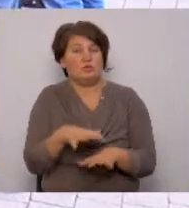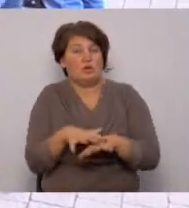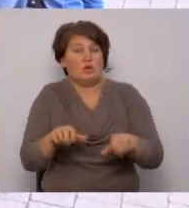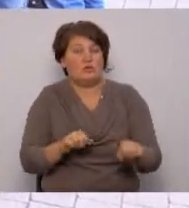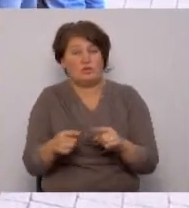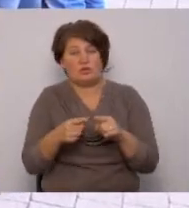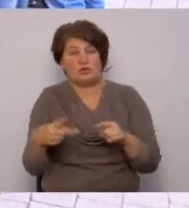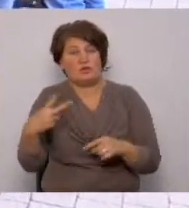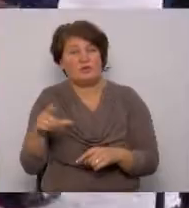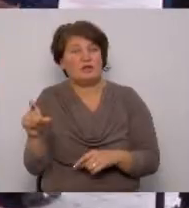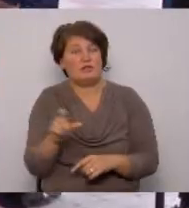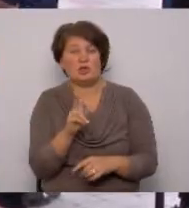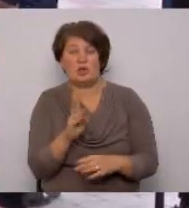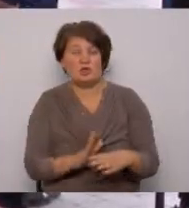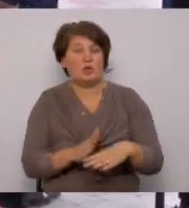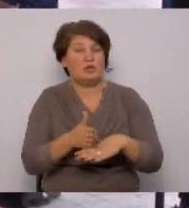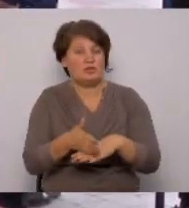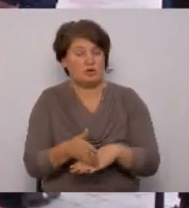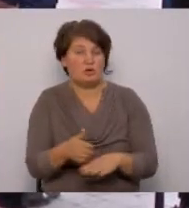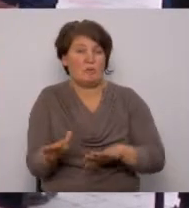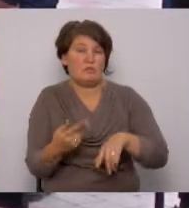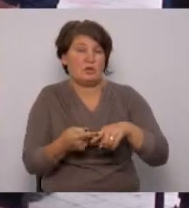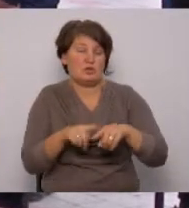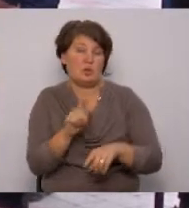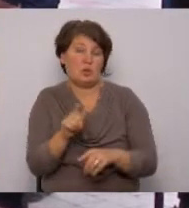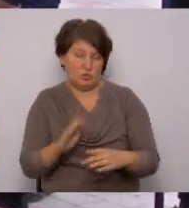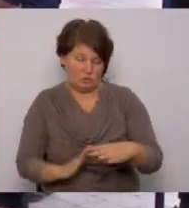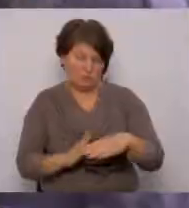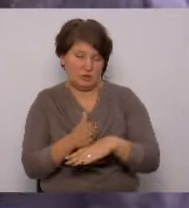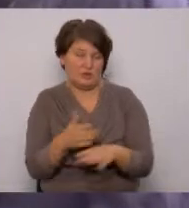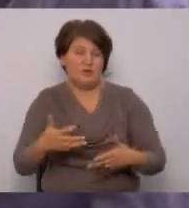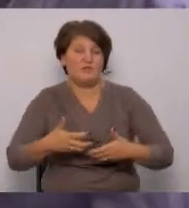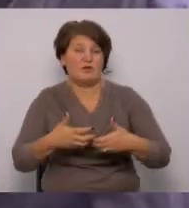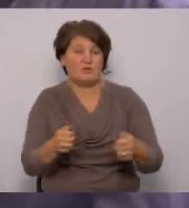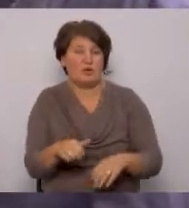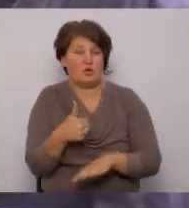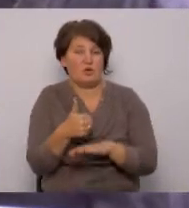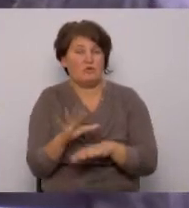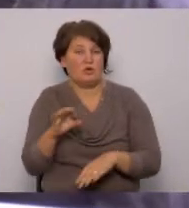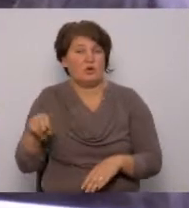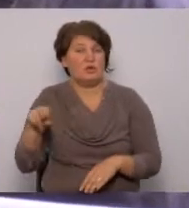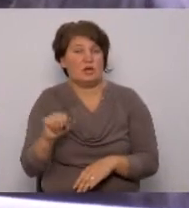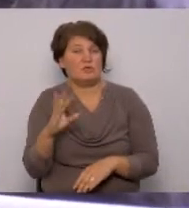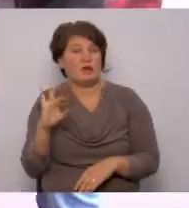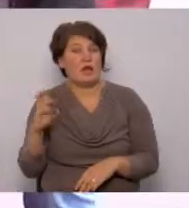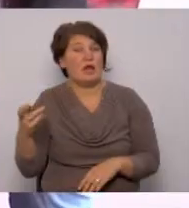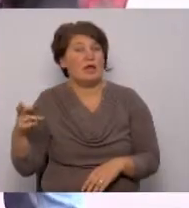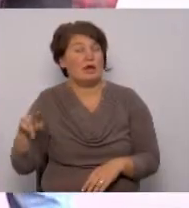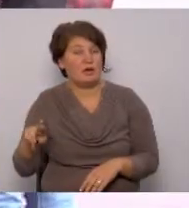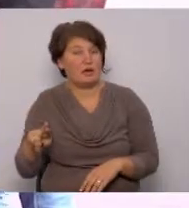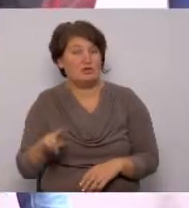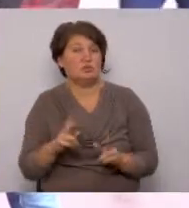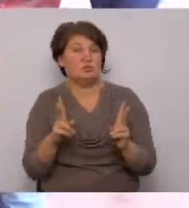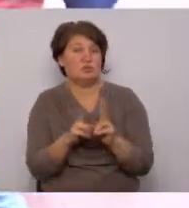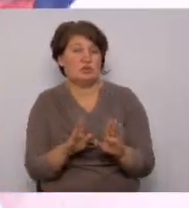протягом 20 хвилин до них ніхто не вийшов. Після цього люди пішли в приймальню голови обласної державної адміністрації Дениса Шмигаля. Там їх зустрів